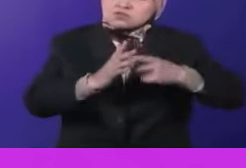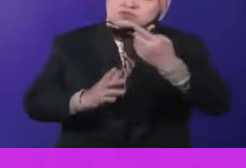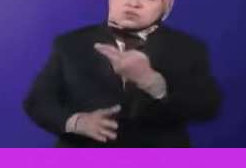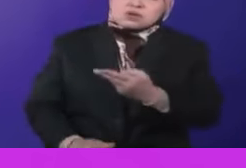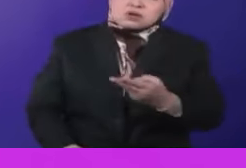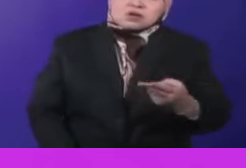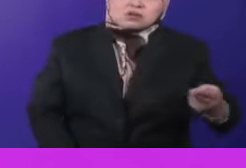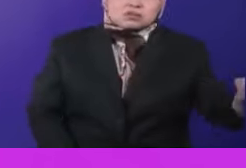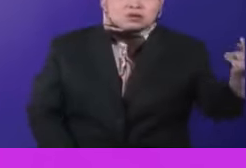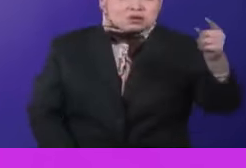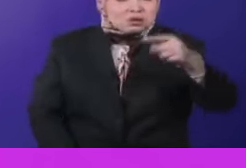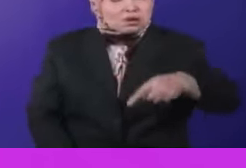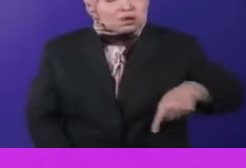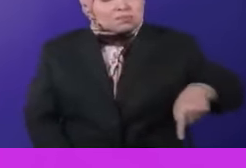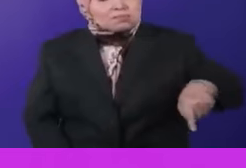تظلمون ولا